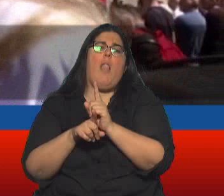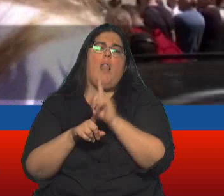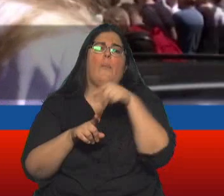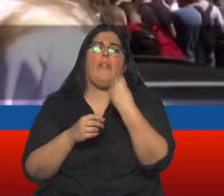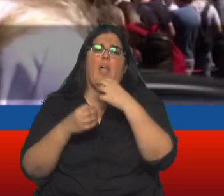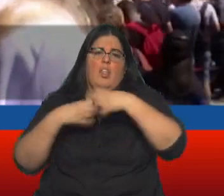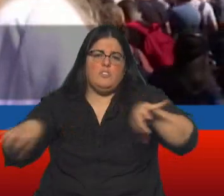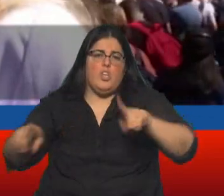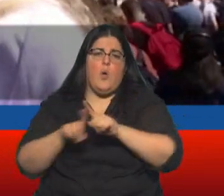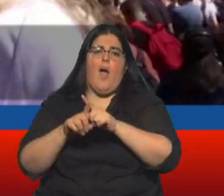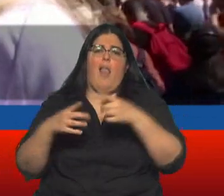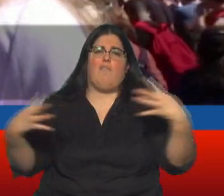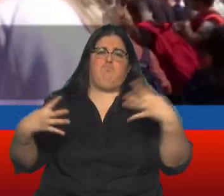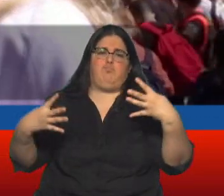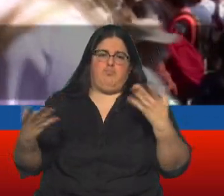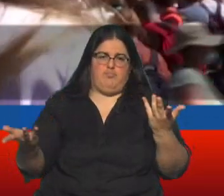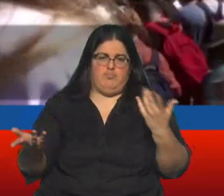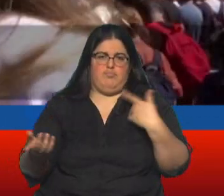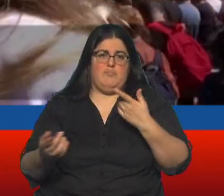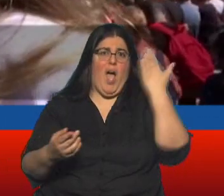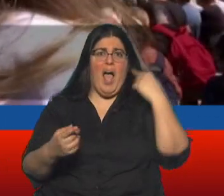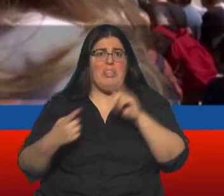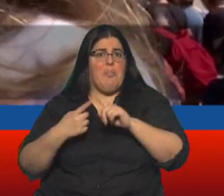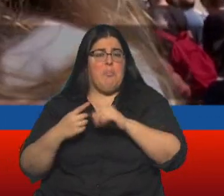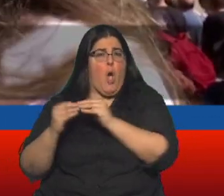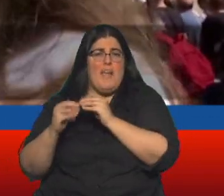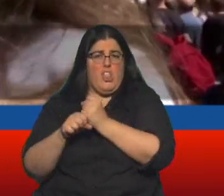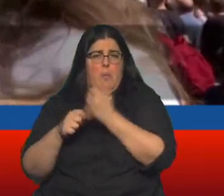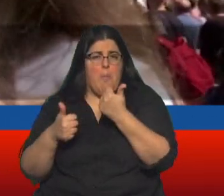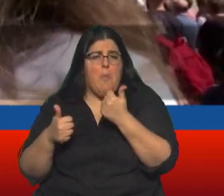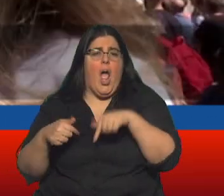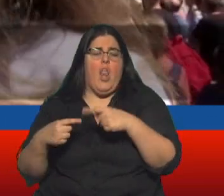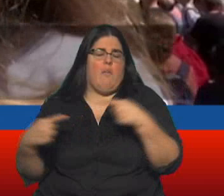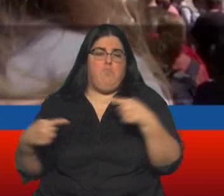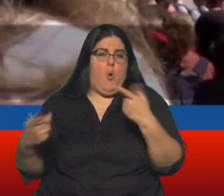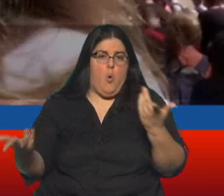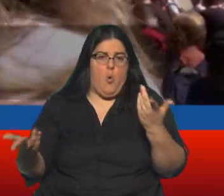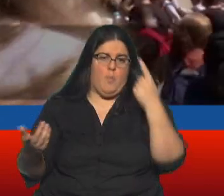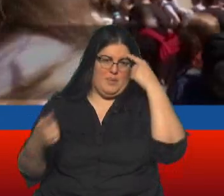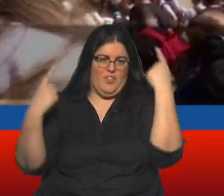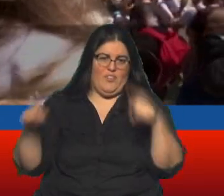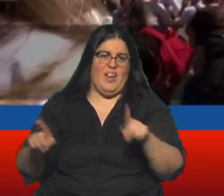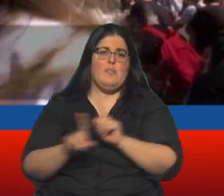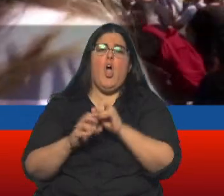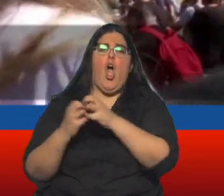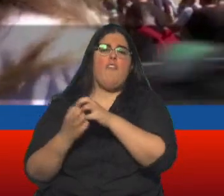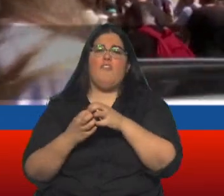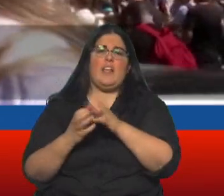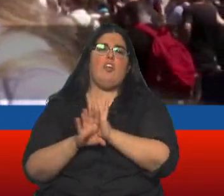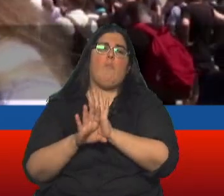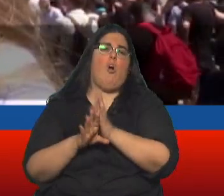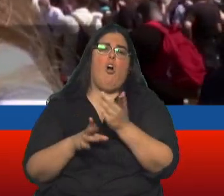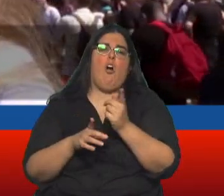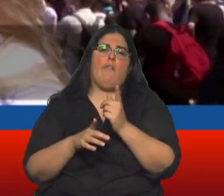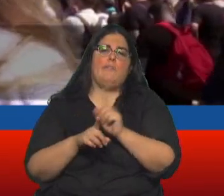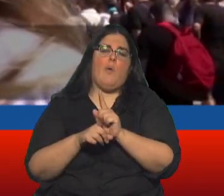On s'affronte entre nous, des gens avec qui on s'entendait très bien. On commence déjà à être en conflit. Donc voilà, c'est ce que ça crée